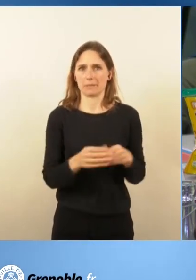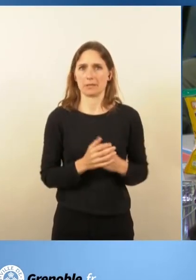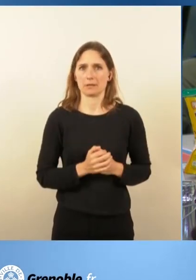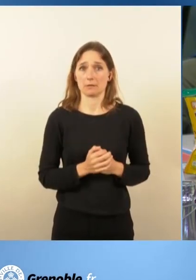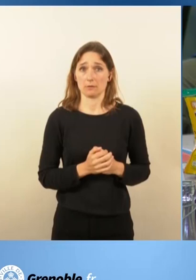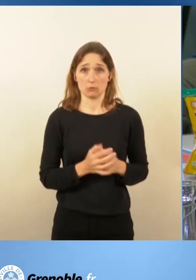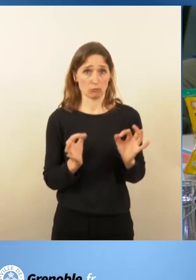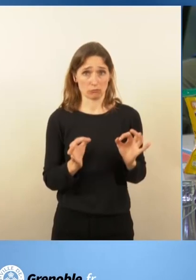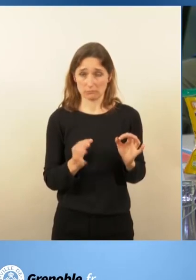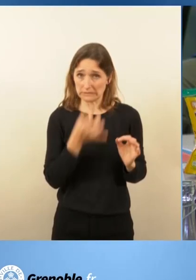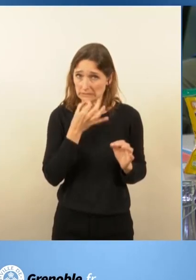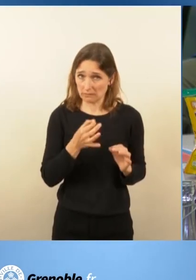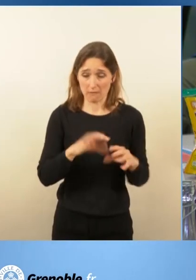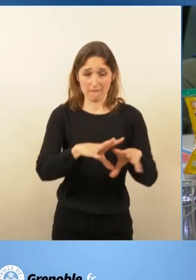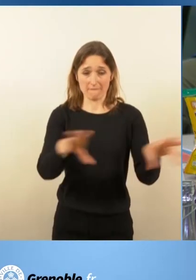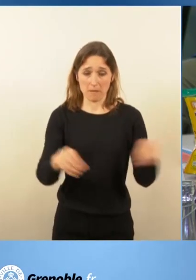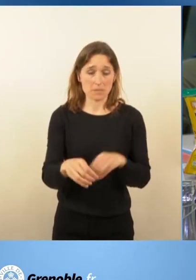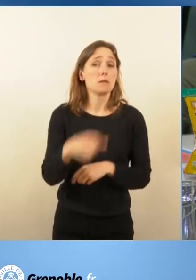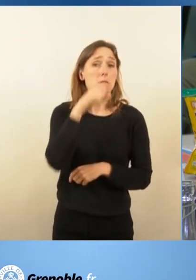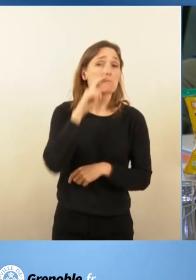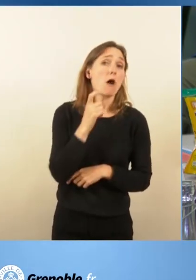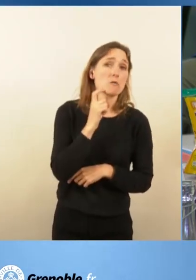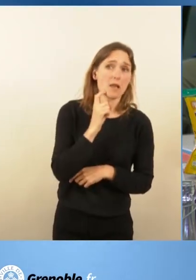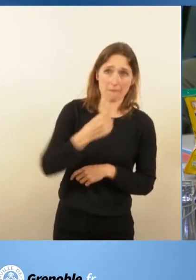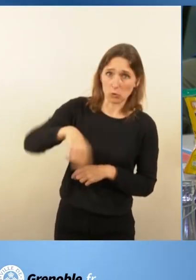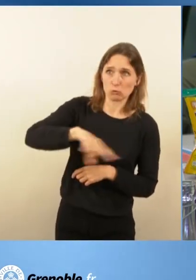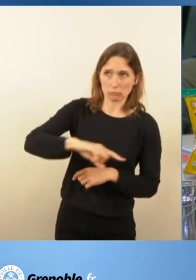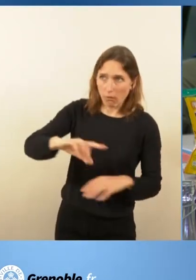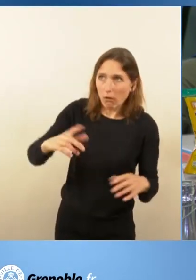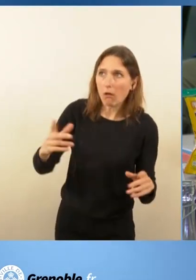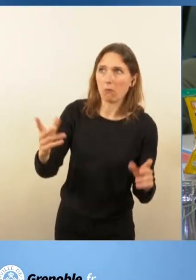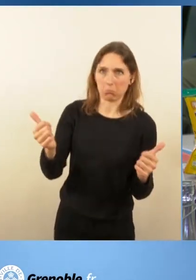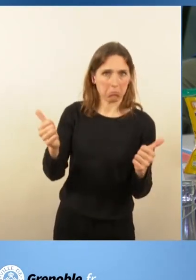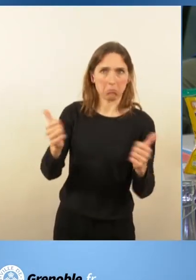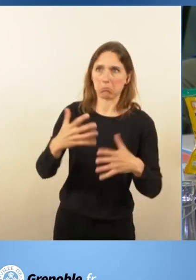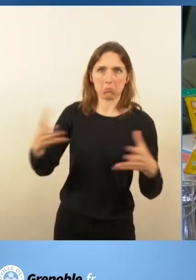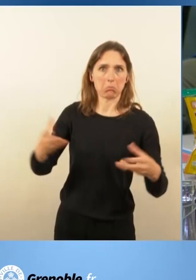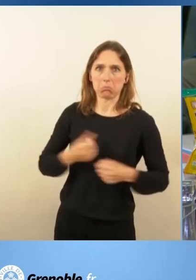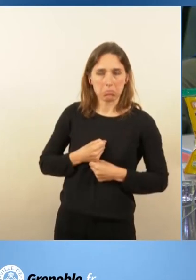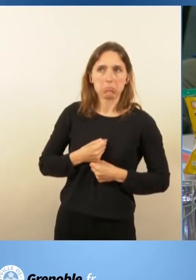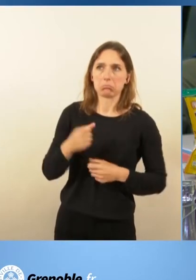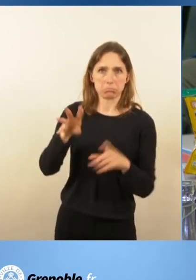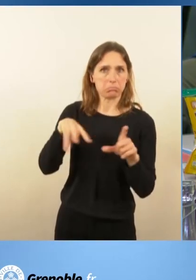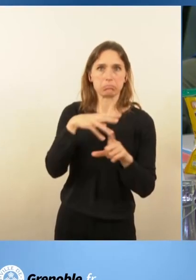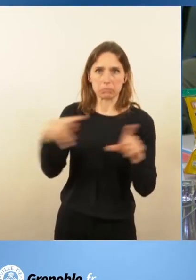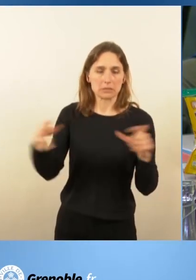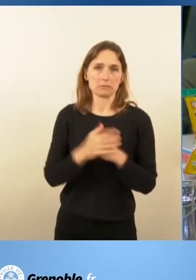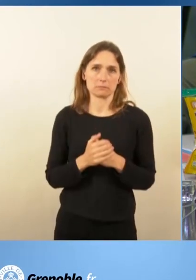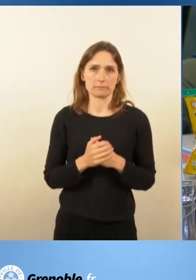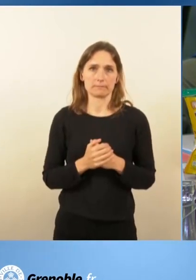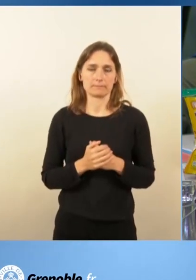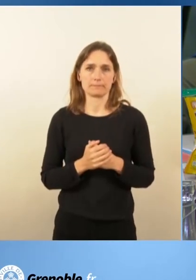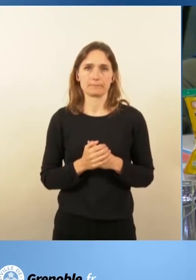bien accueilli par les parents d'élèves qui sont évidemment pour ce qui est du porte-monnaie les premiers concernés mais aussi pour l'éducation de leurs enfants bien